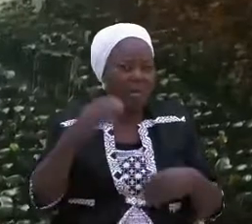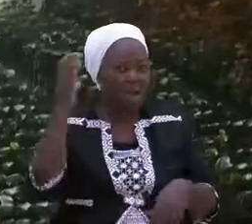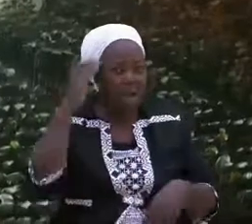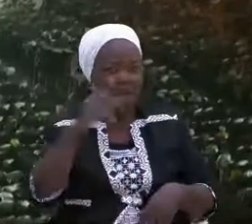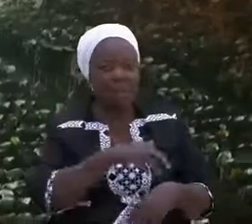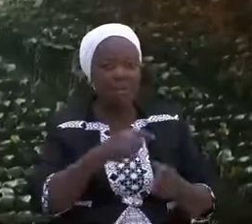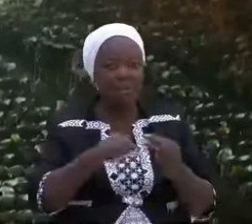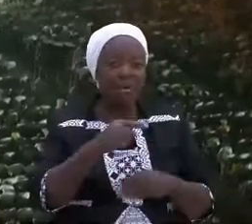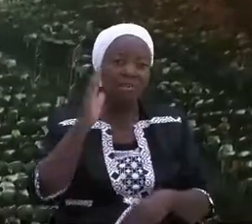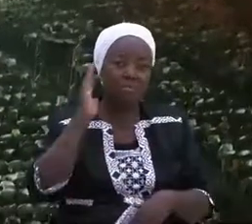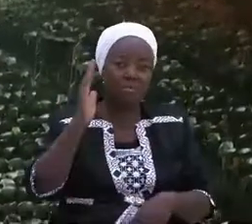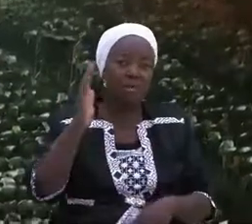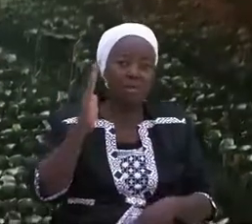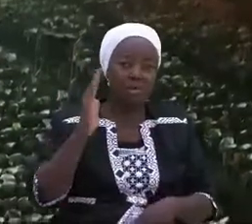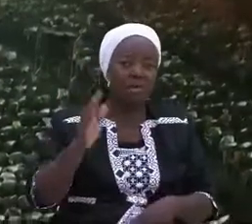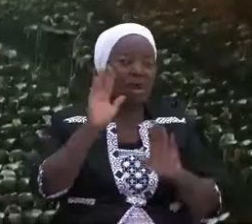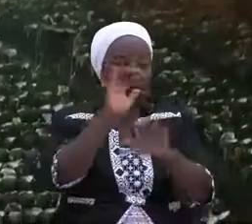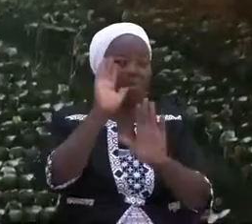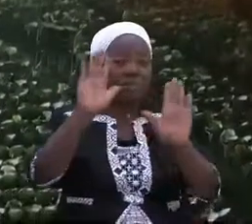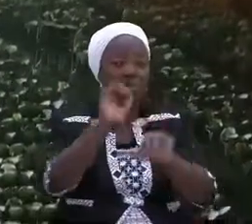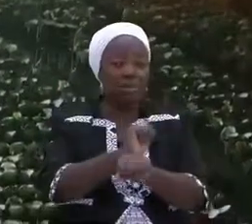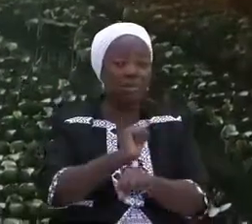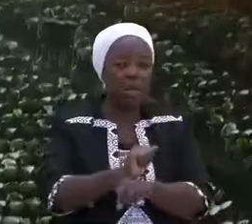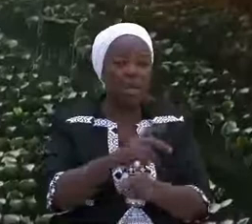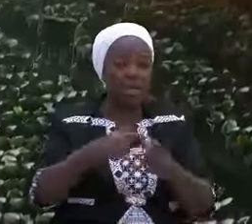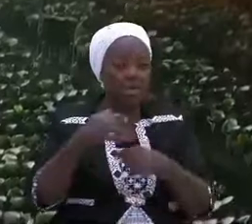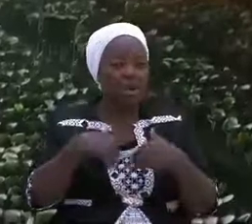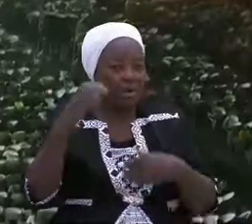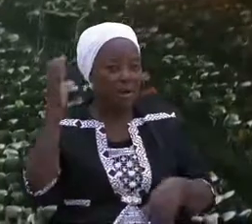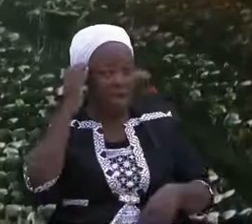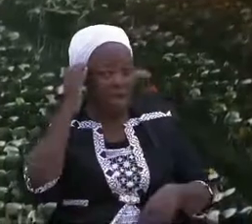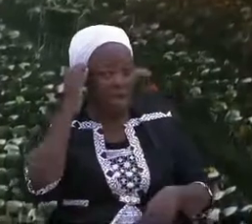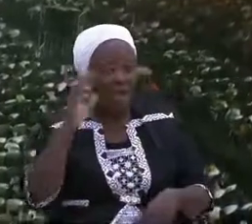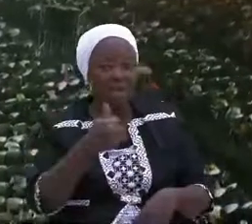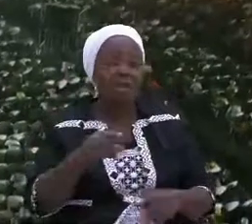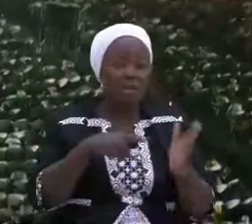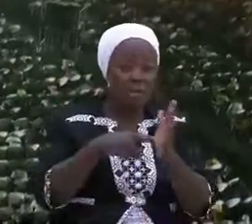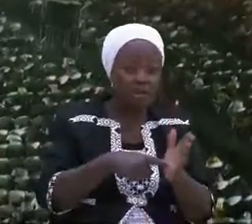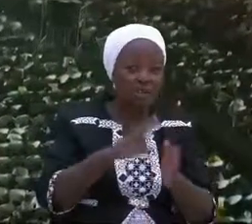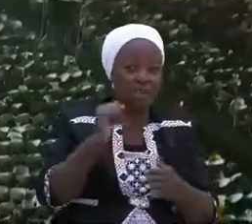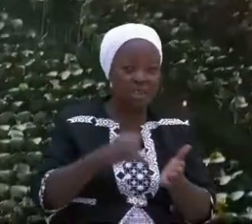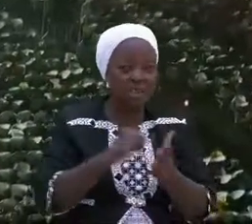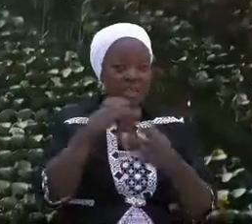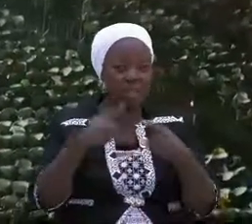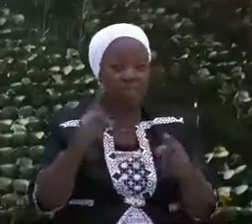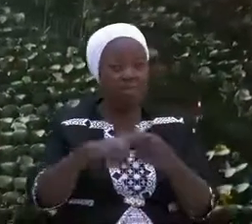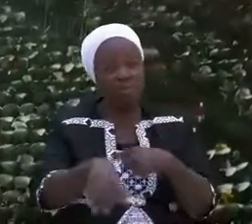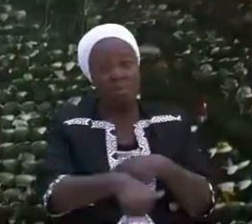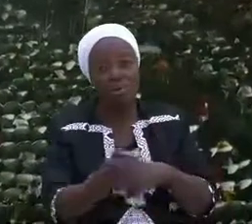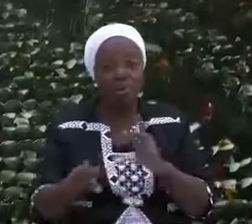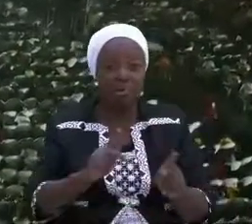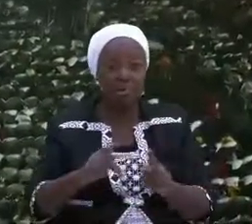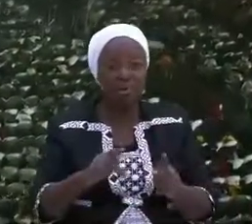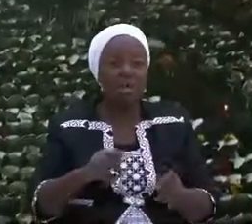parler des miracles. Tu as entendu parler de la manifestation. Et cela est arrivé à d'autres personnes.